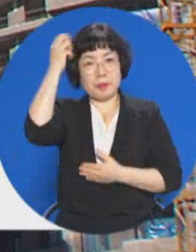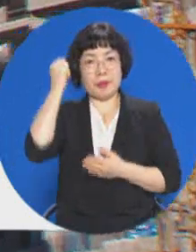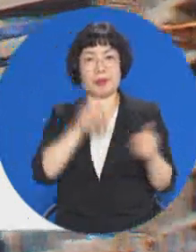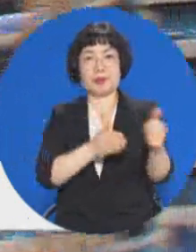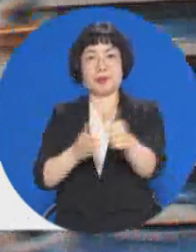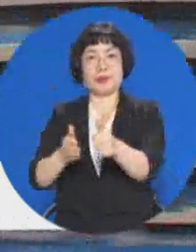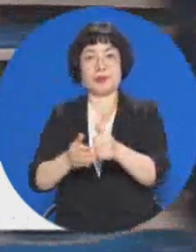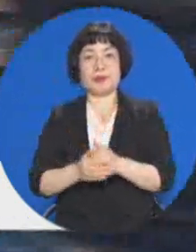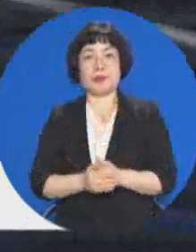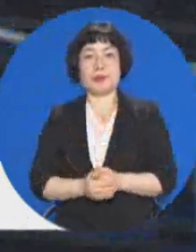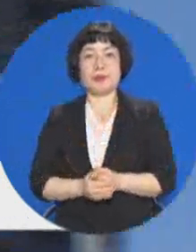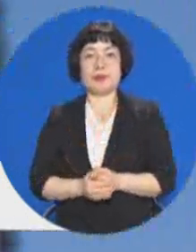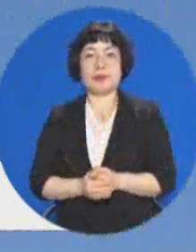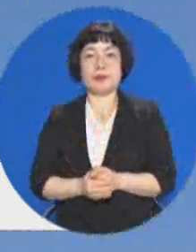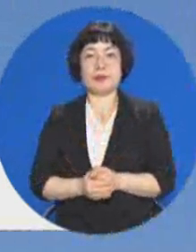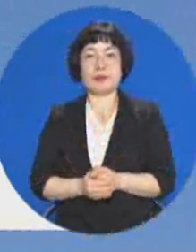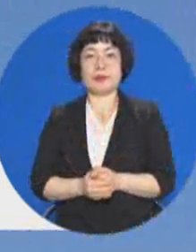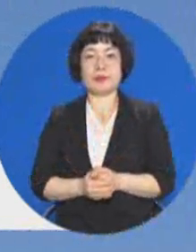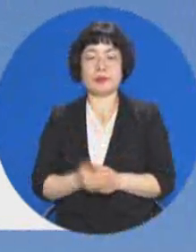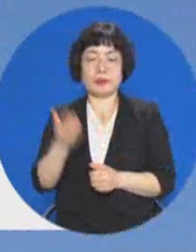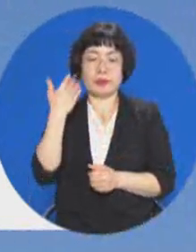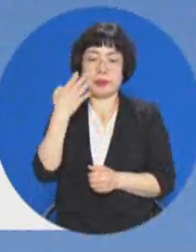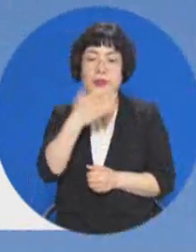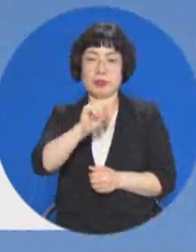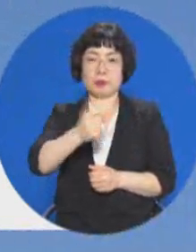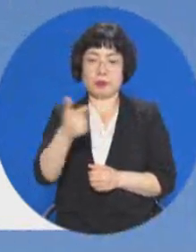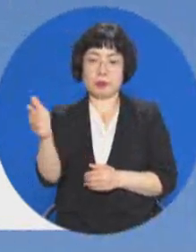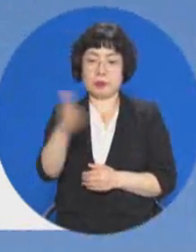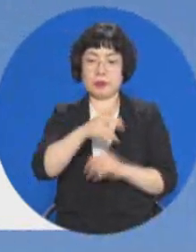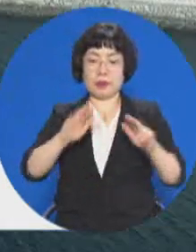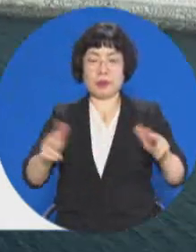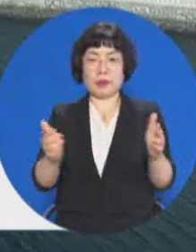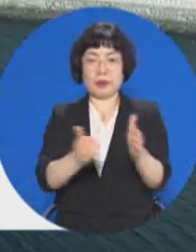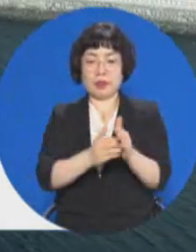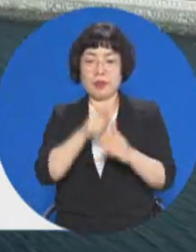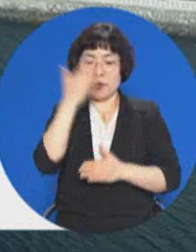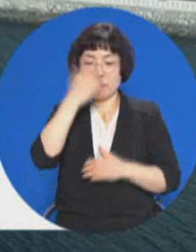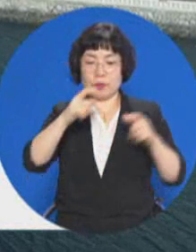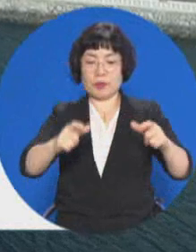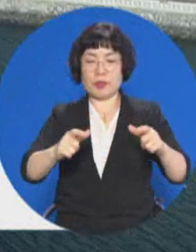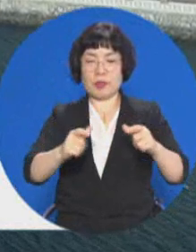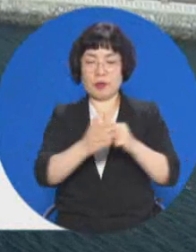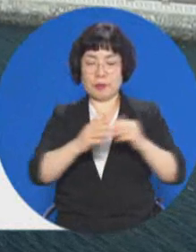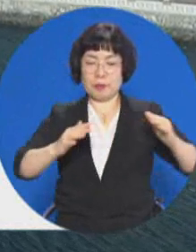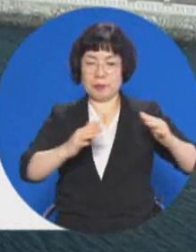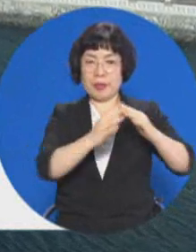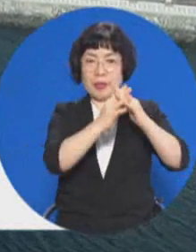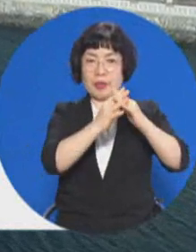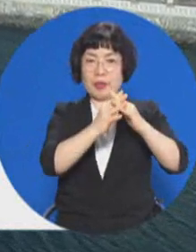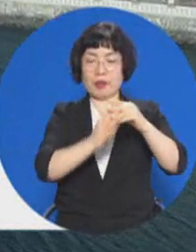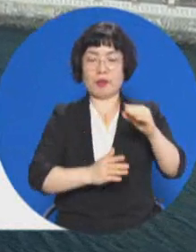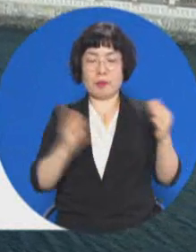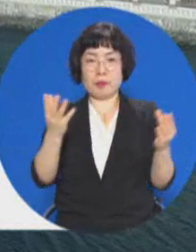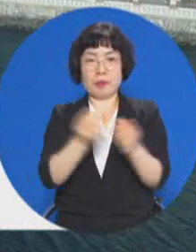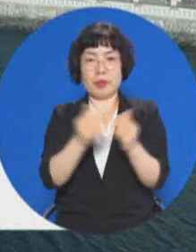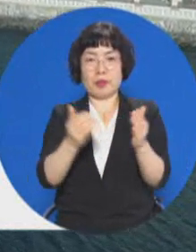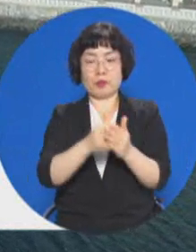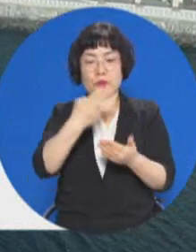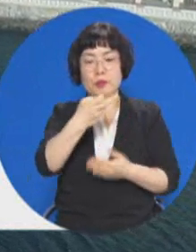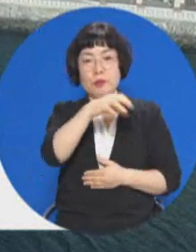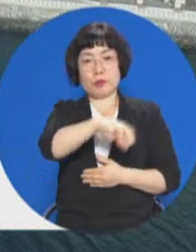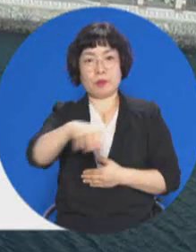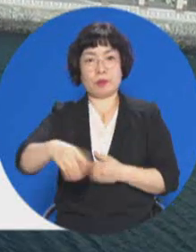것을 당부했습니다. 지난 2016년부터 현재까지 여수 지역에 준공된 생활형 숙박시설은